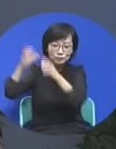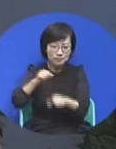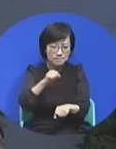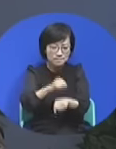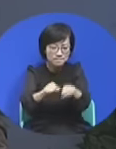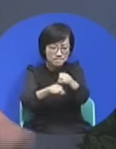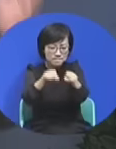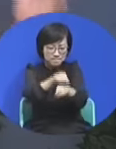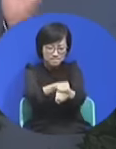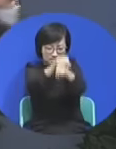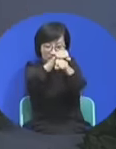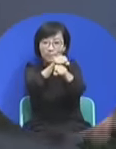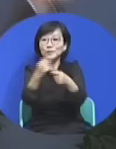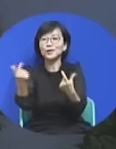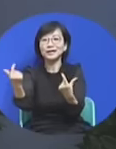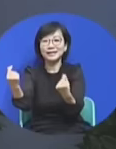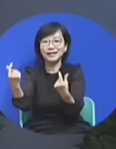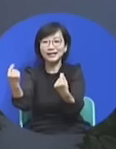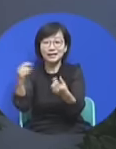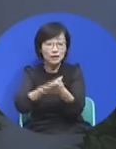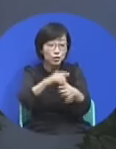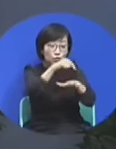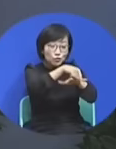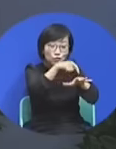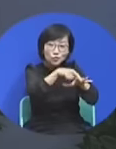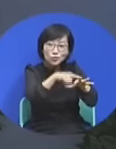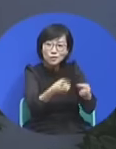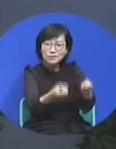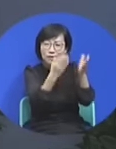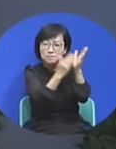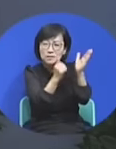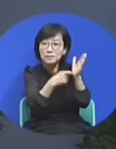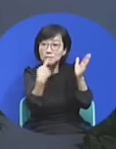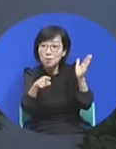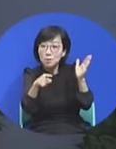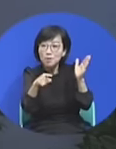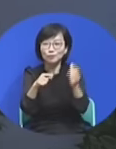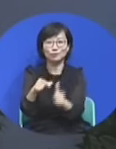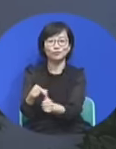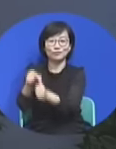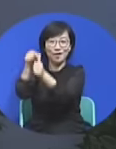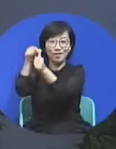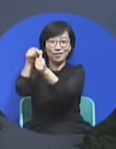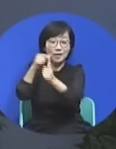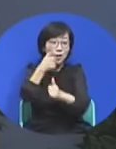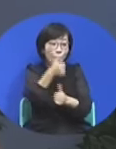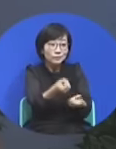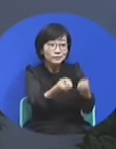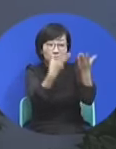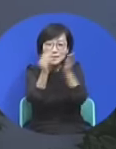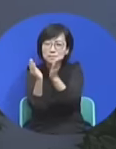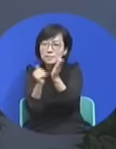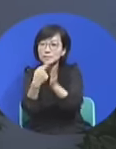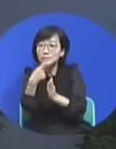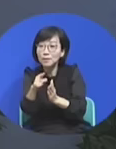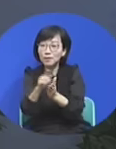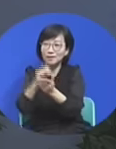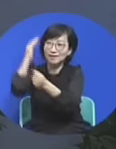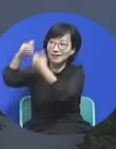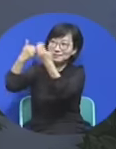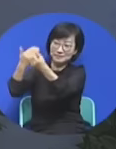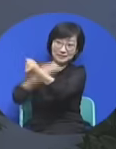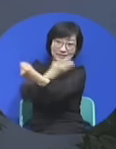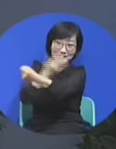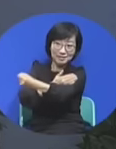It is the background of heaven. 유월절의 비밀은 구원이에요. And the mystery of the Passover is salvation. 오순절의 비밀은 뭡니까? 하나님의 능력이에요. The mystery